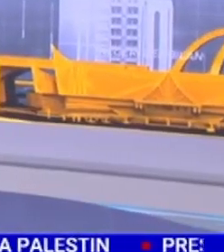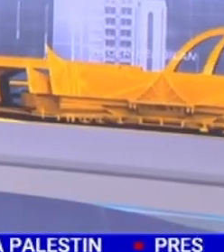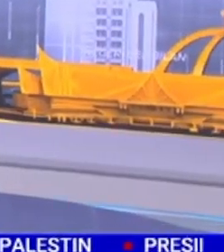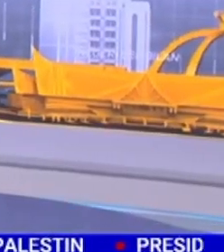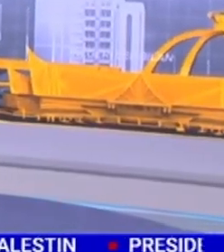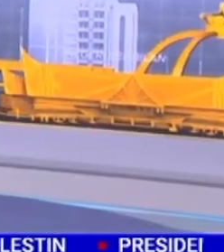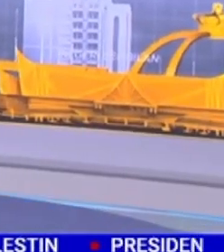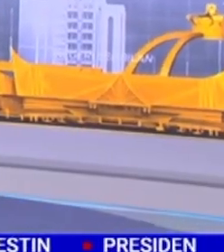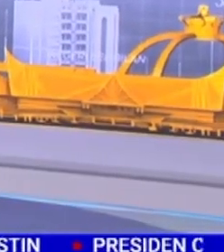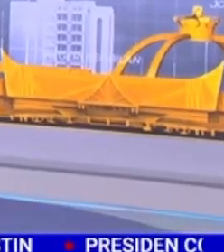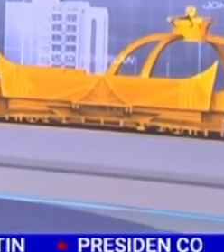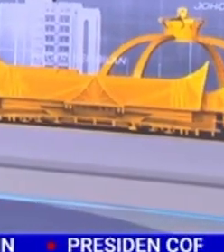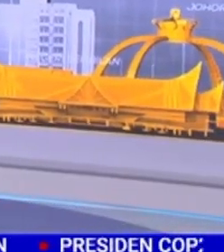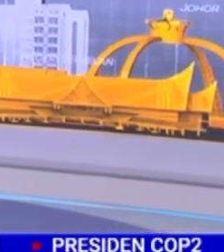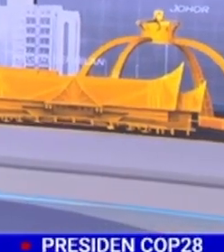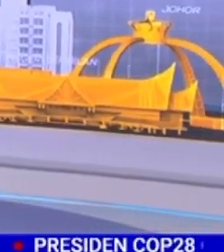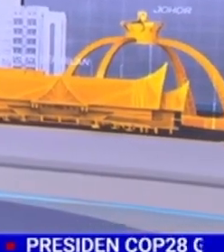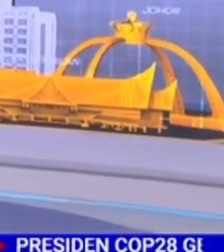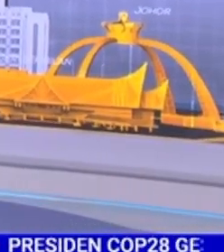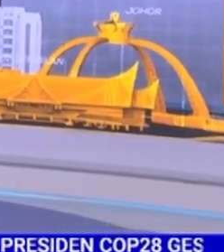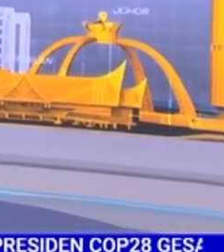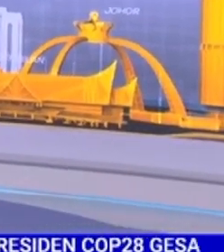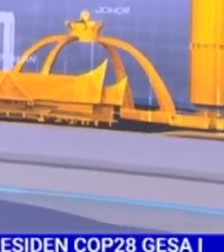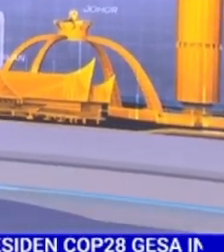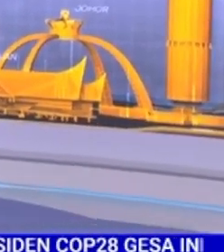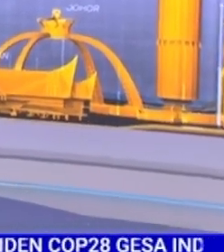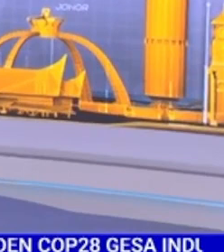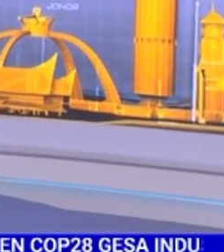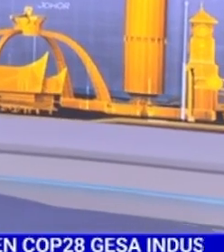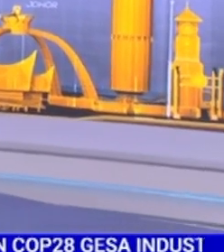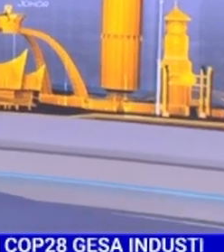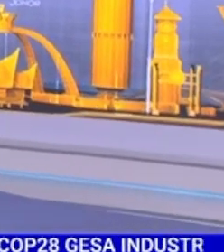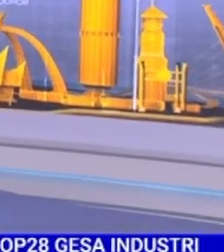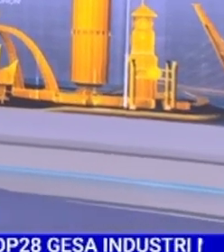Dia. Baik, terima kasih Redwin langsung dari Sabah.